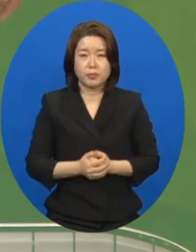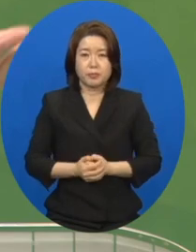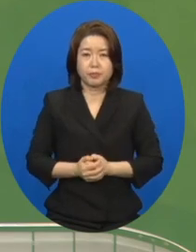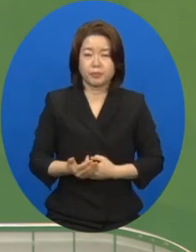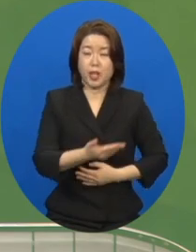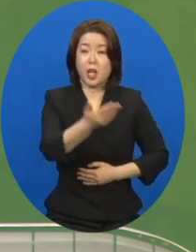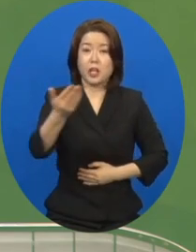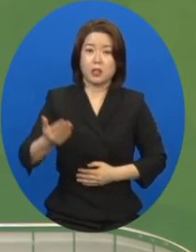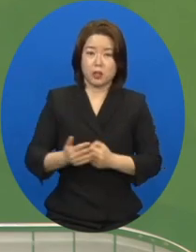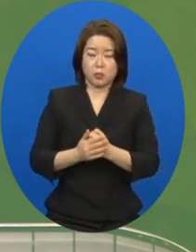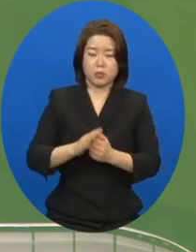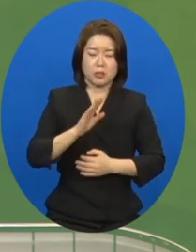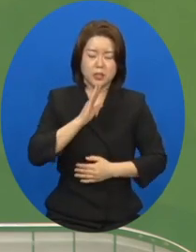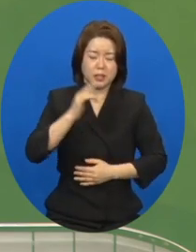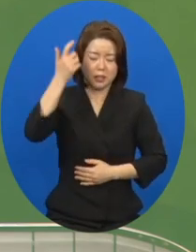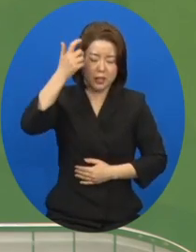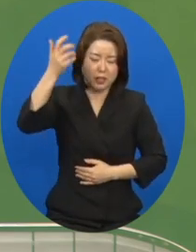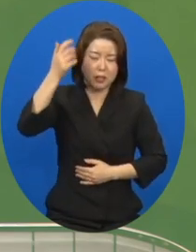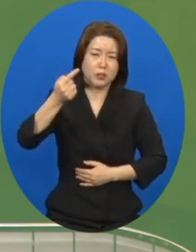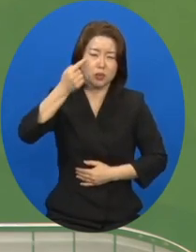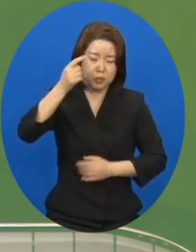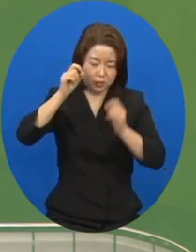여러분, 진짜 영적인 눈이 뜨여야 돼요.